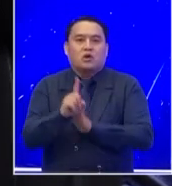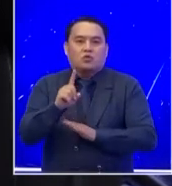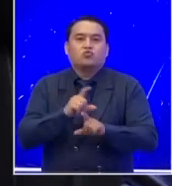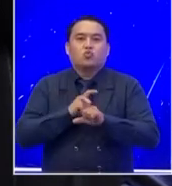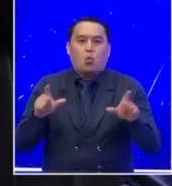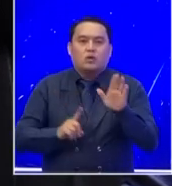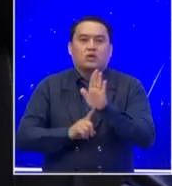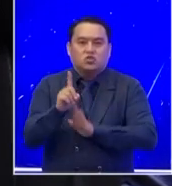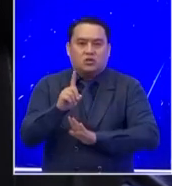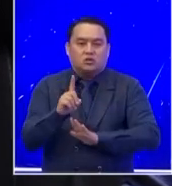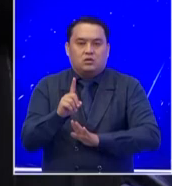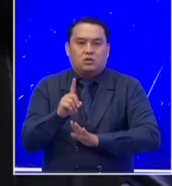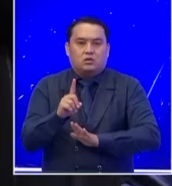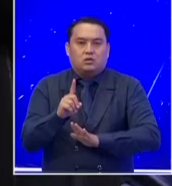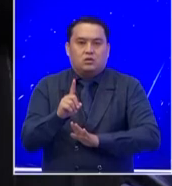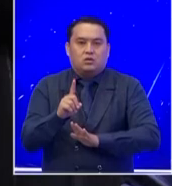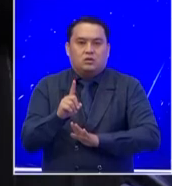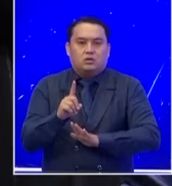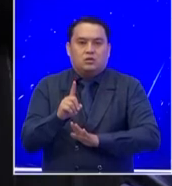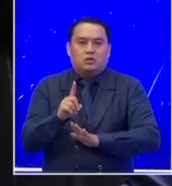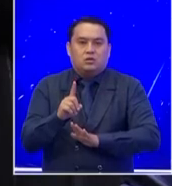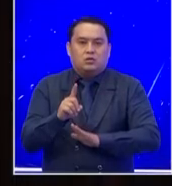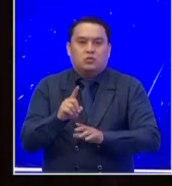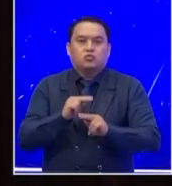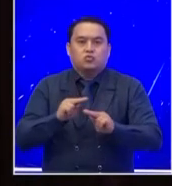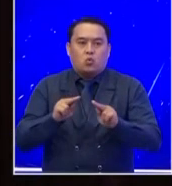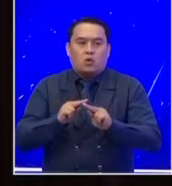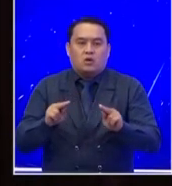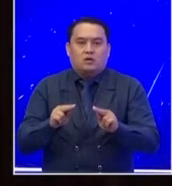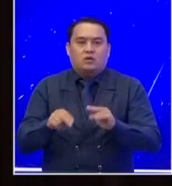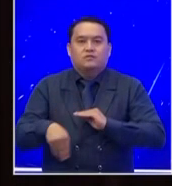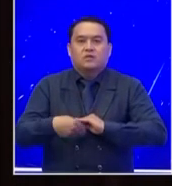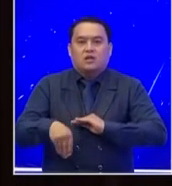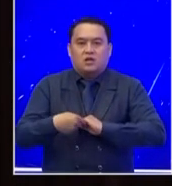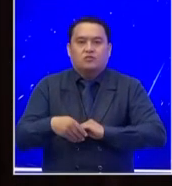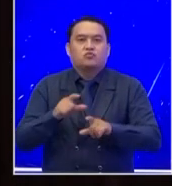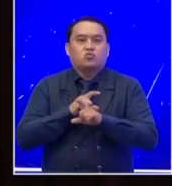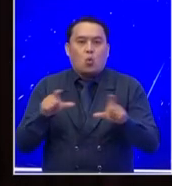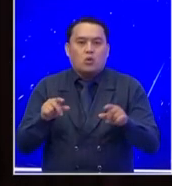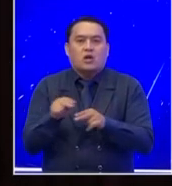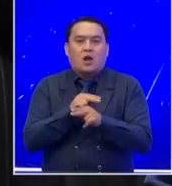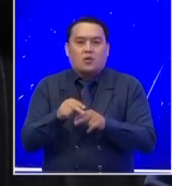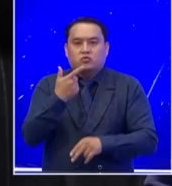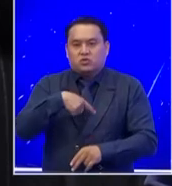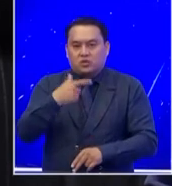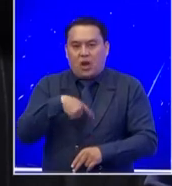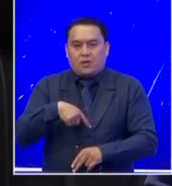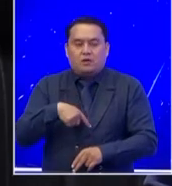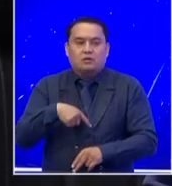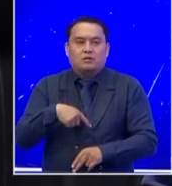уже начинается уроки взяточничества. Школы мы ремонтируем сами за